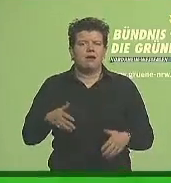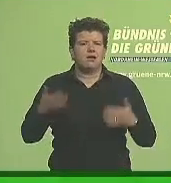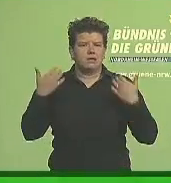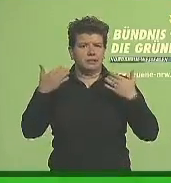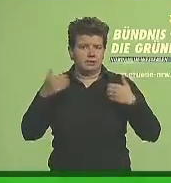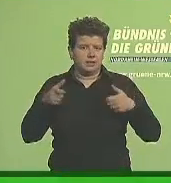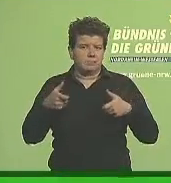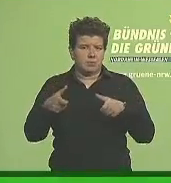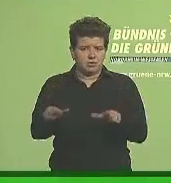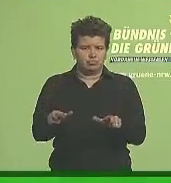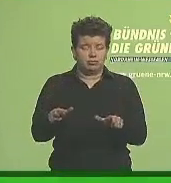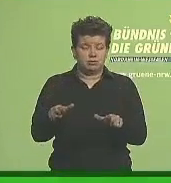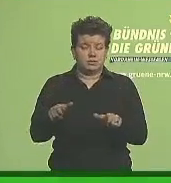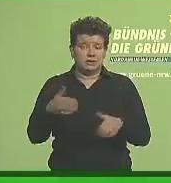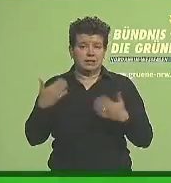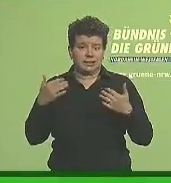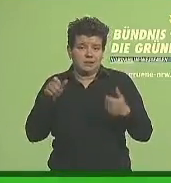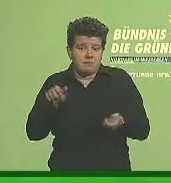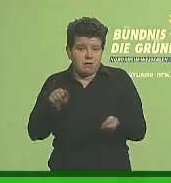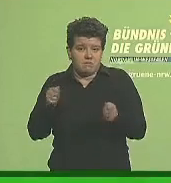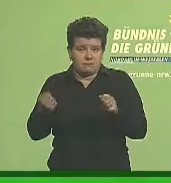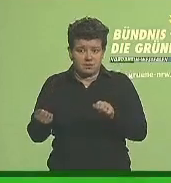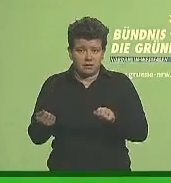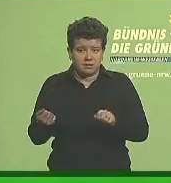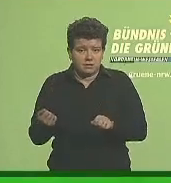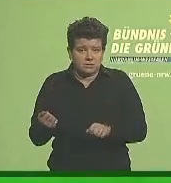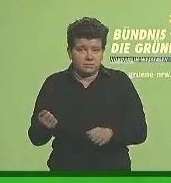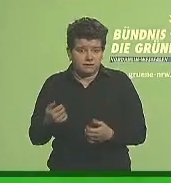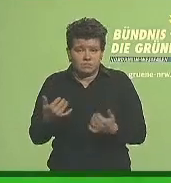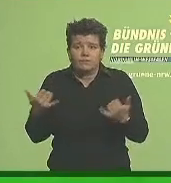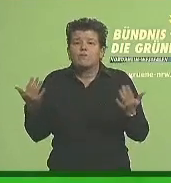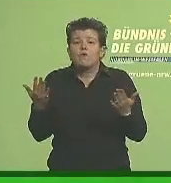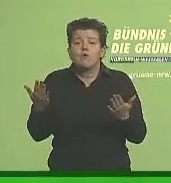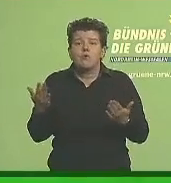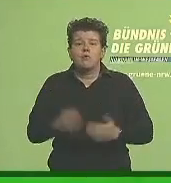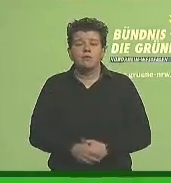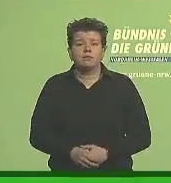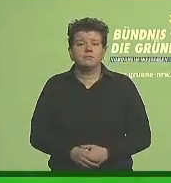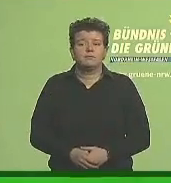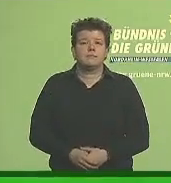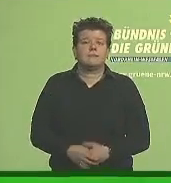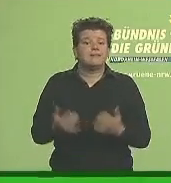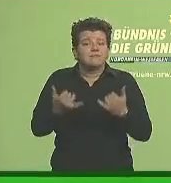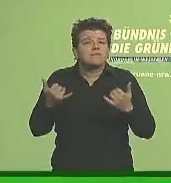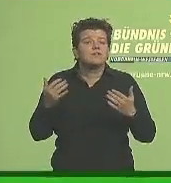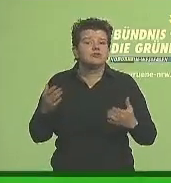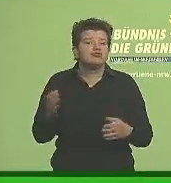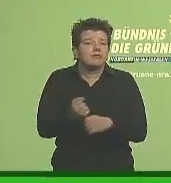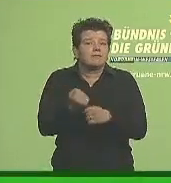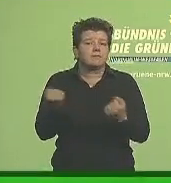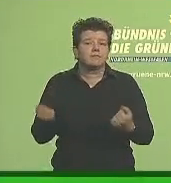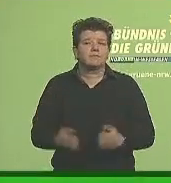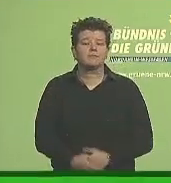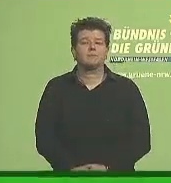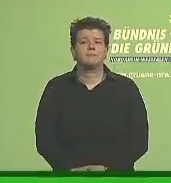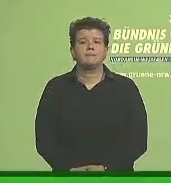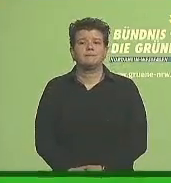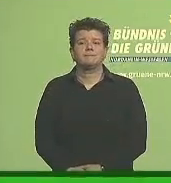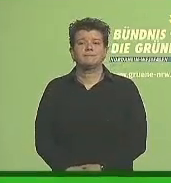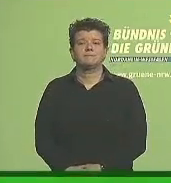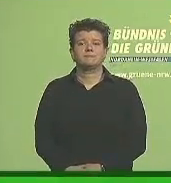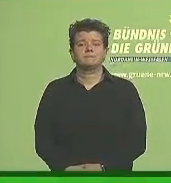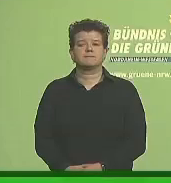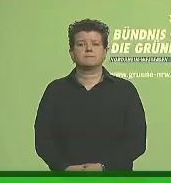Gemeinschaftswerk, von dem die Ethikkommission gesprochen hat? Wo ist es denn, dass wir alle anpacken, dass wir eingeladen werden, dass wir